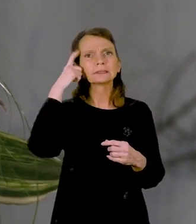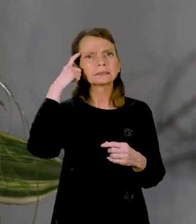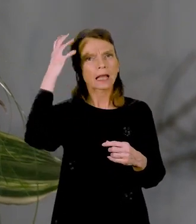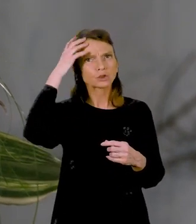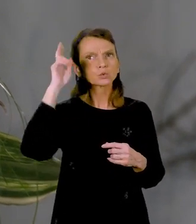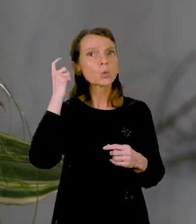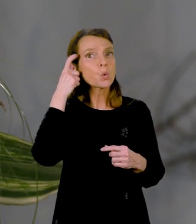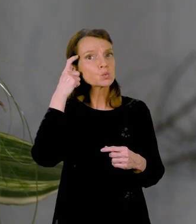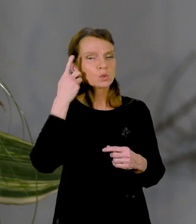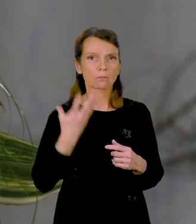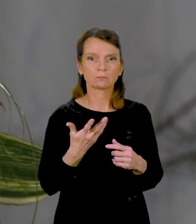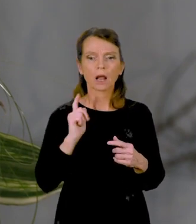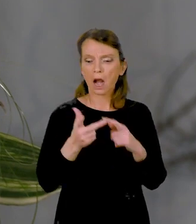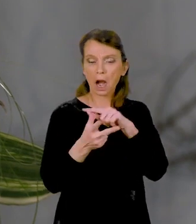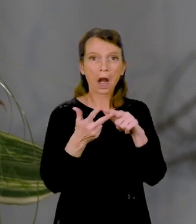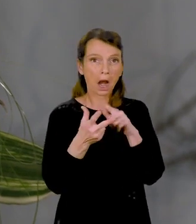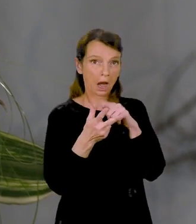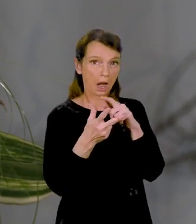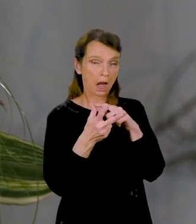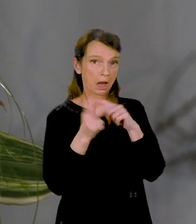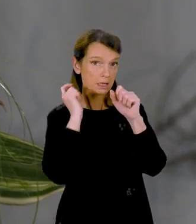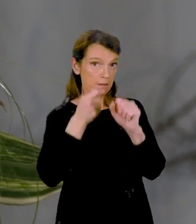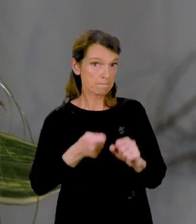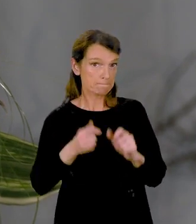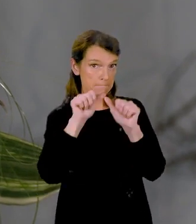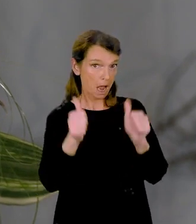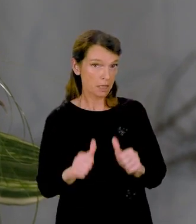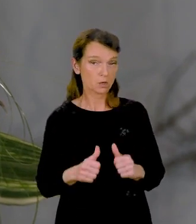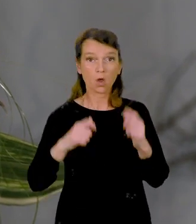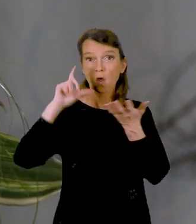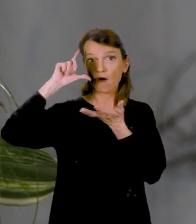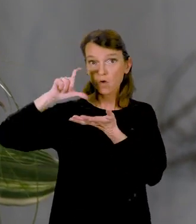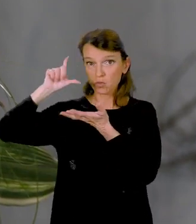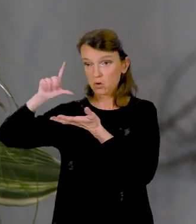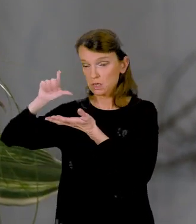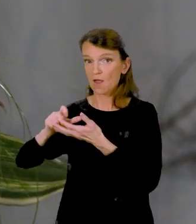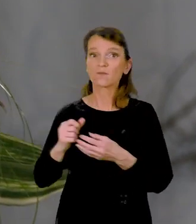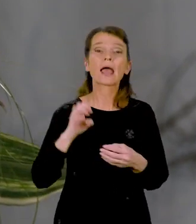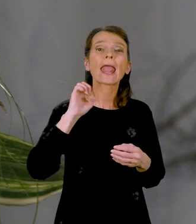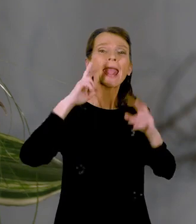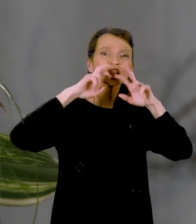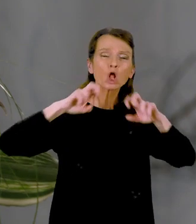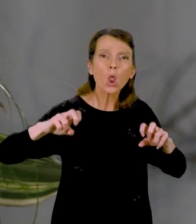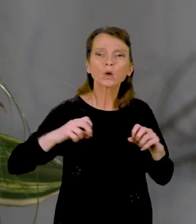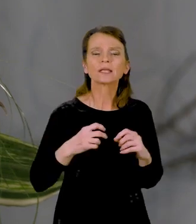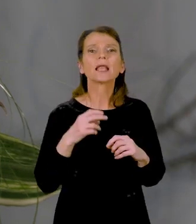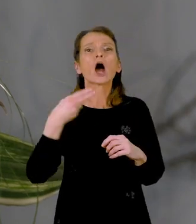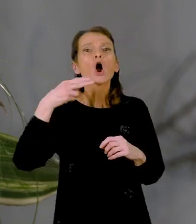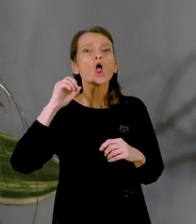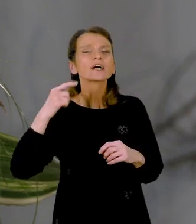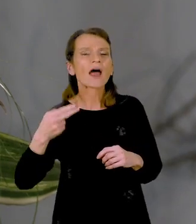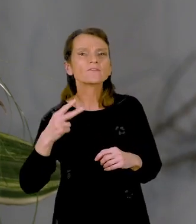Kaj imajo skupnega kipar, fotograf, etnologinja, holograf, vizualna umetnica in